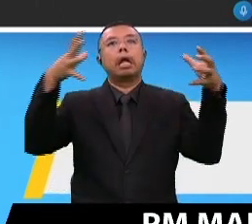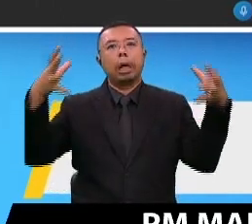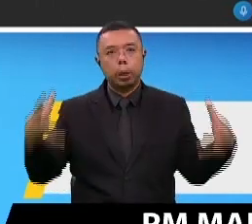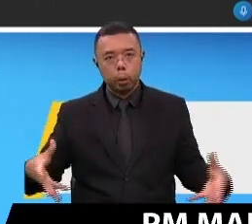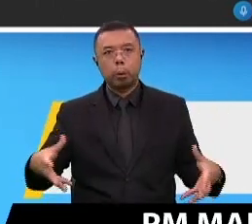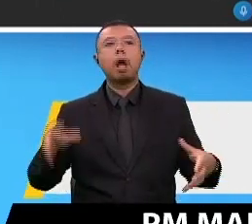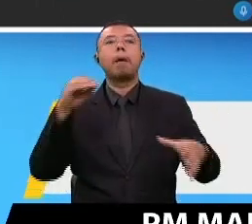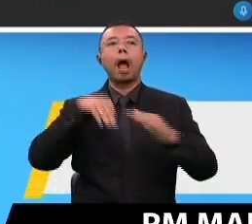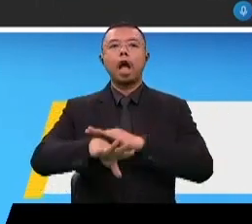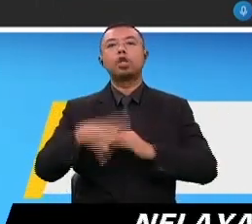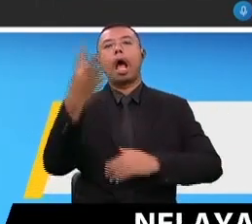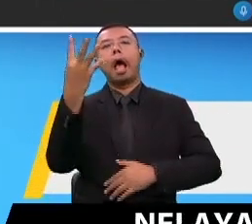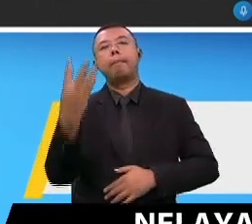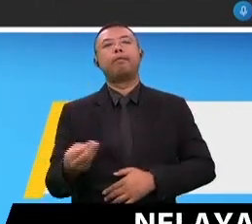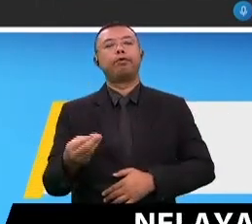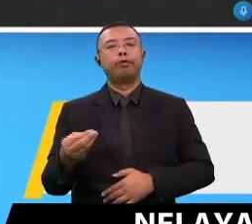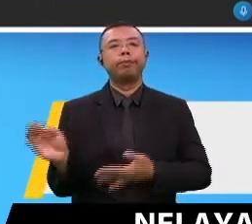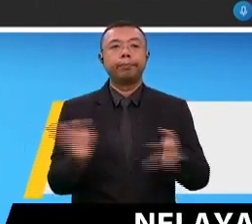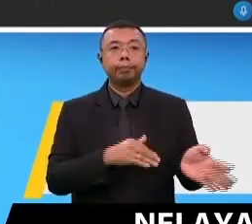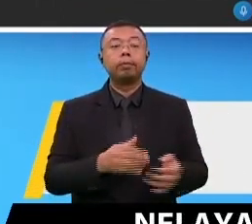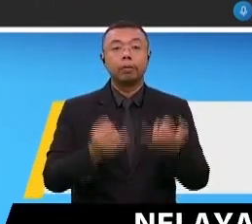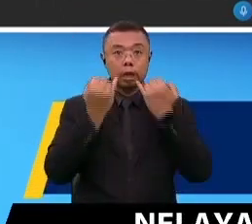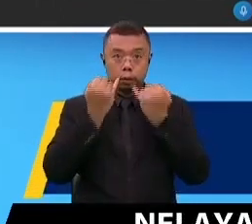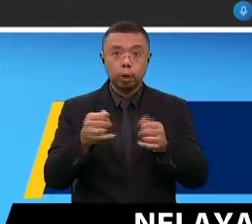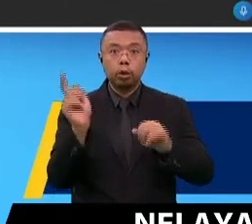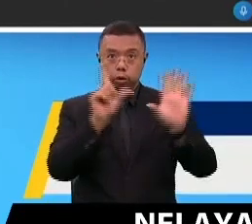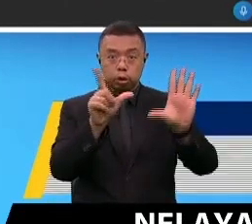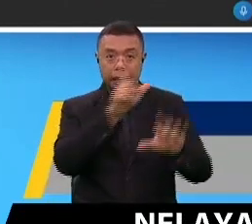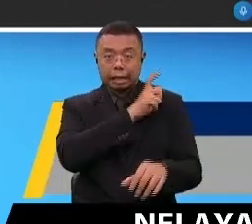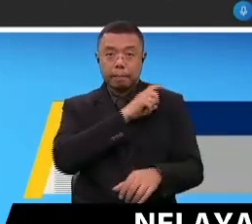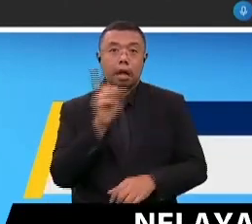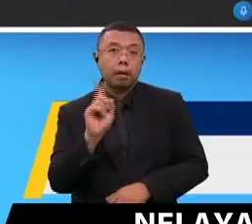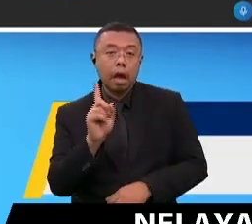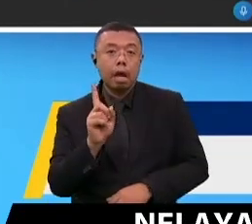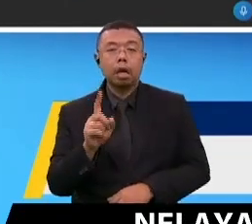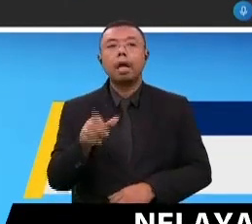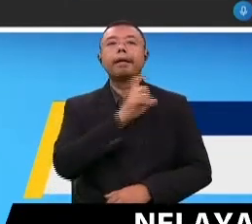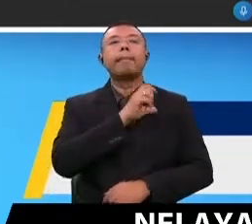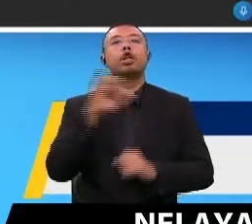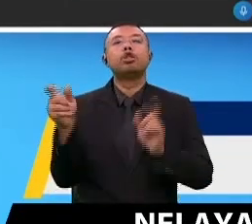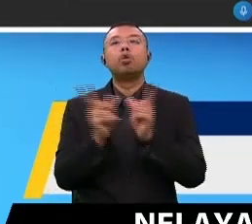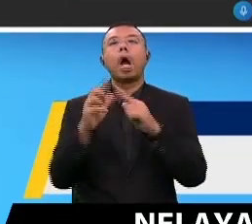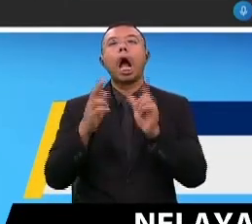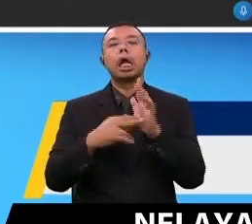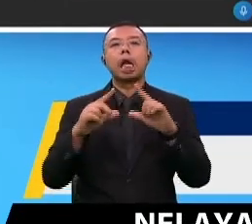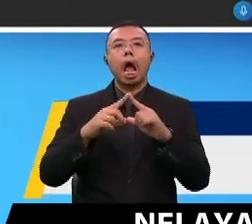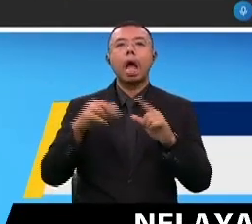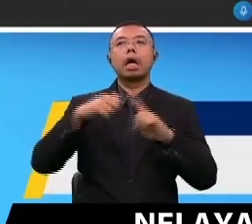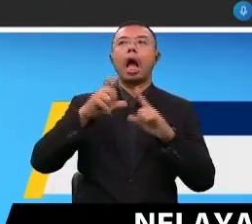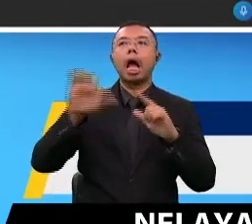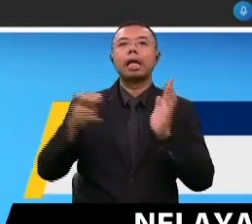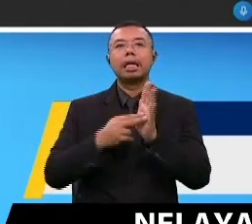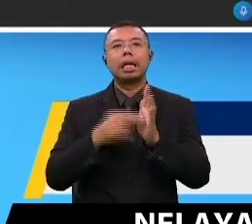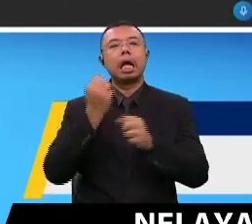lagi ke permukaan warga dan mendapatkan gambar bahwa 7 kecamatan ini yang terparah adalah Kecamatan Juanda kecamatan Kayen